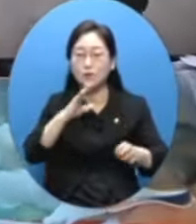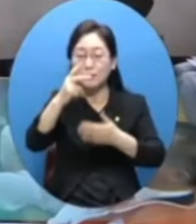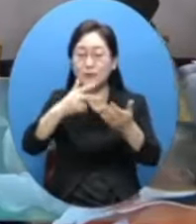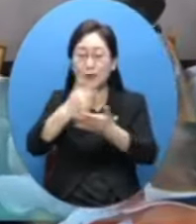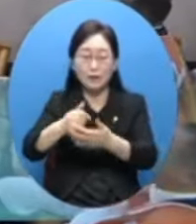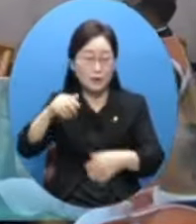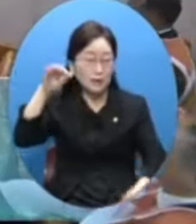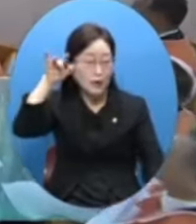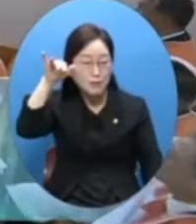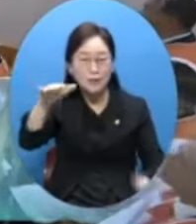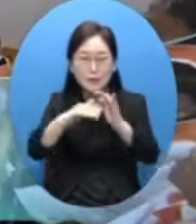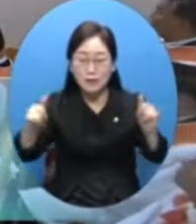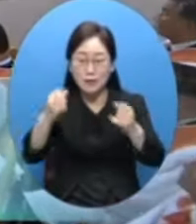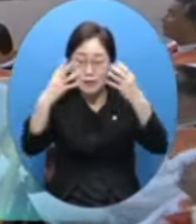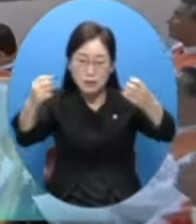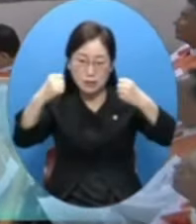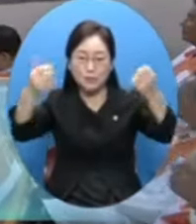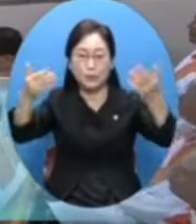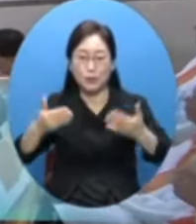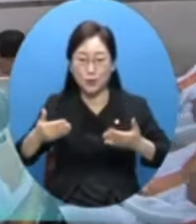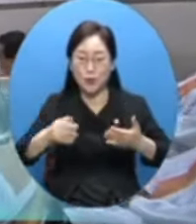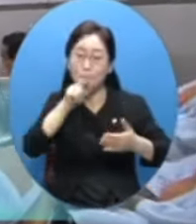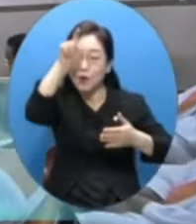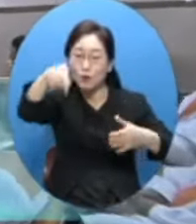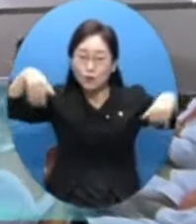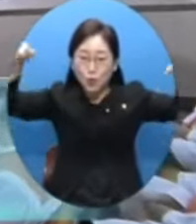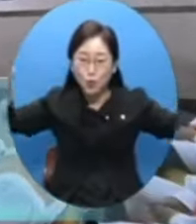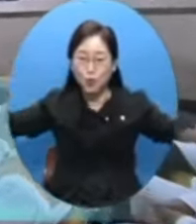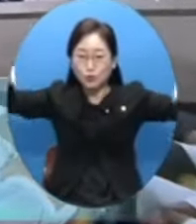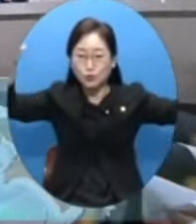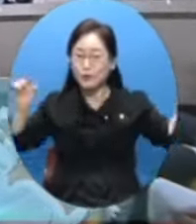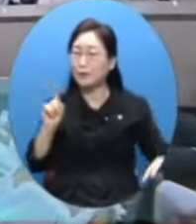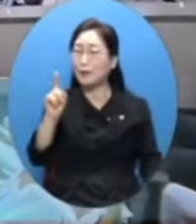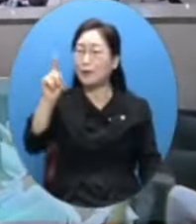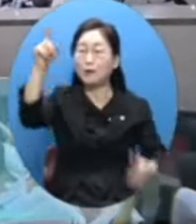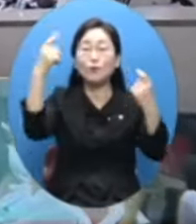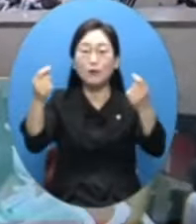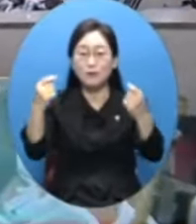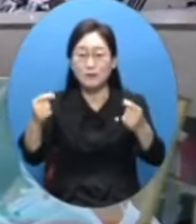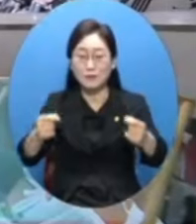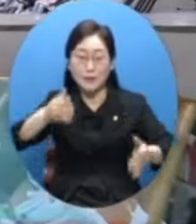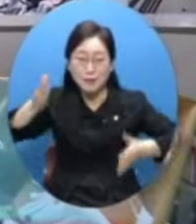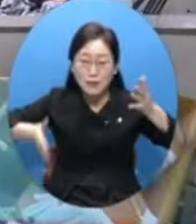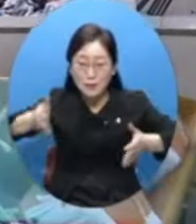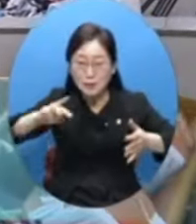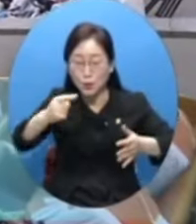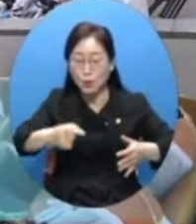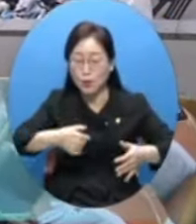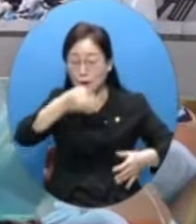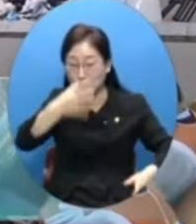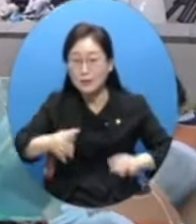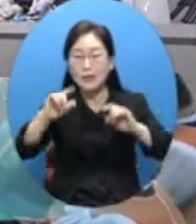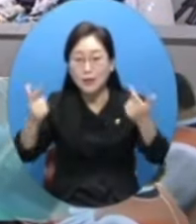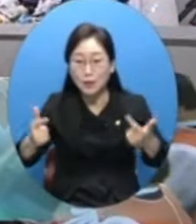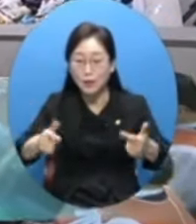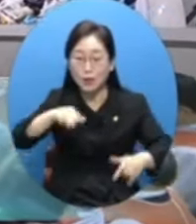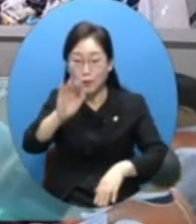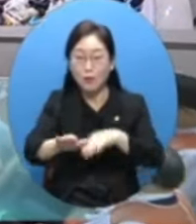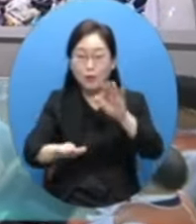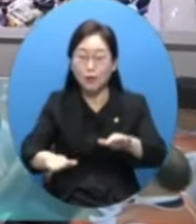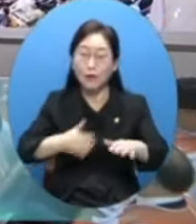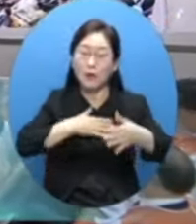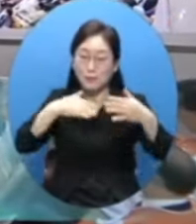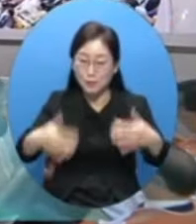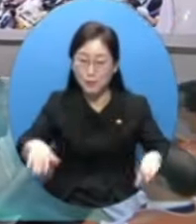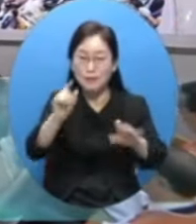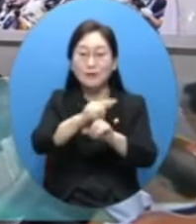야훼를 앙망하는 자는 샘을 얻으리니 독수리가 날개치며 올라가 같을 것이요 다른 박질하여도 곤비하지 아니하겠고 걸어가도